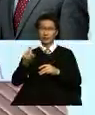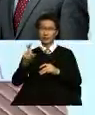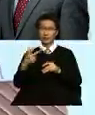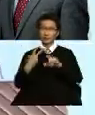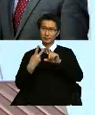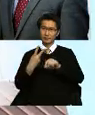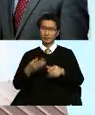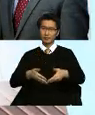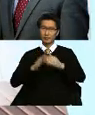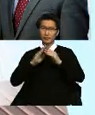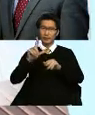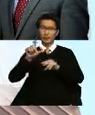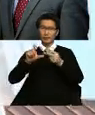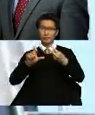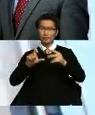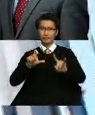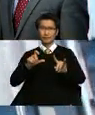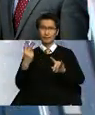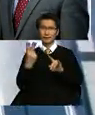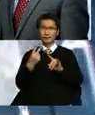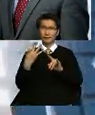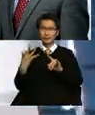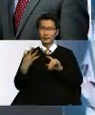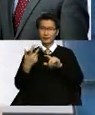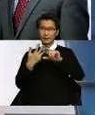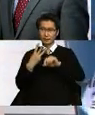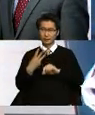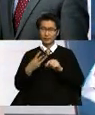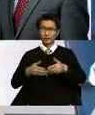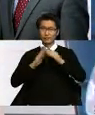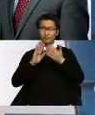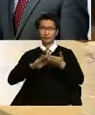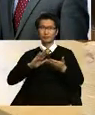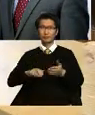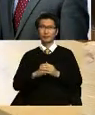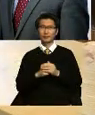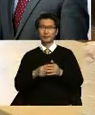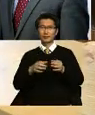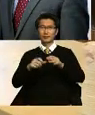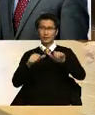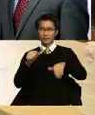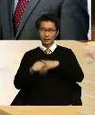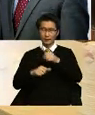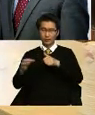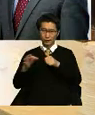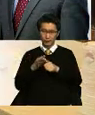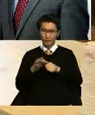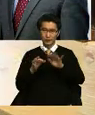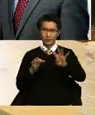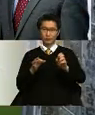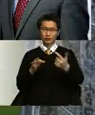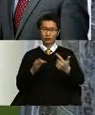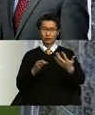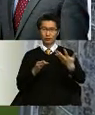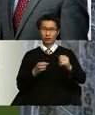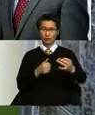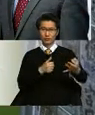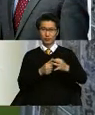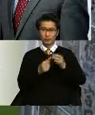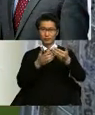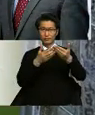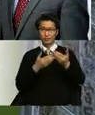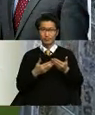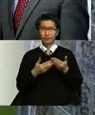12월 착공해 15대 때인 2014년 3월 준공했습니다. 당시 국고보조금 46억 원을